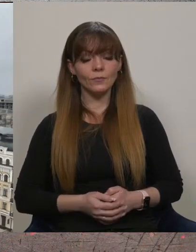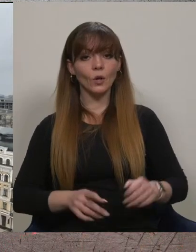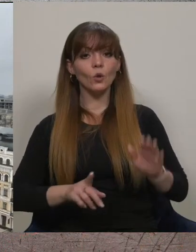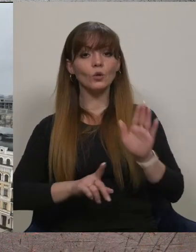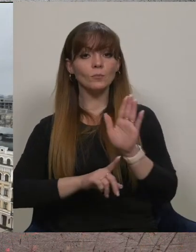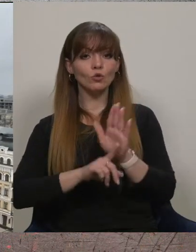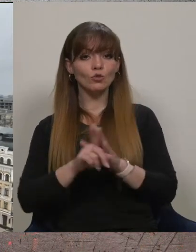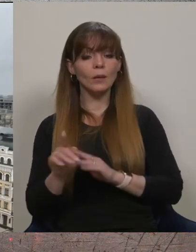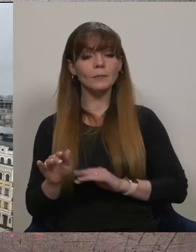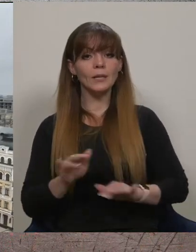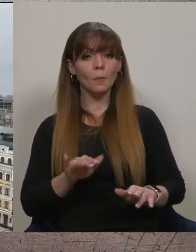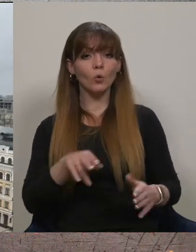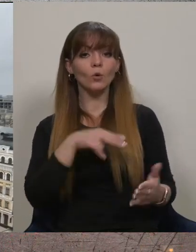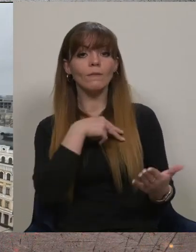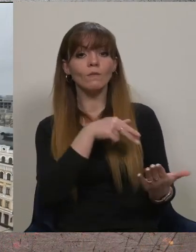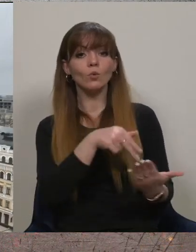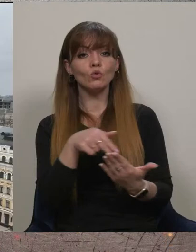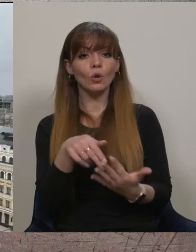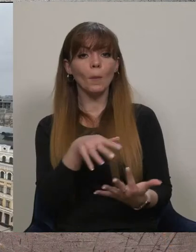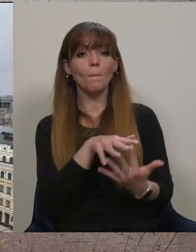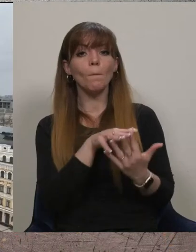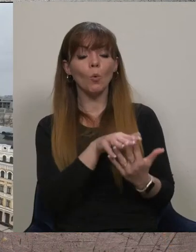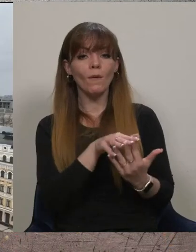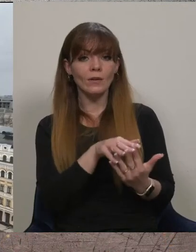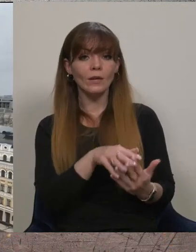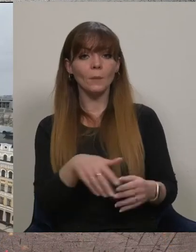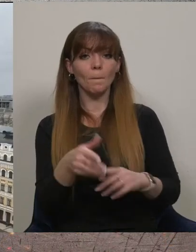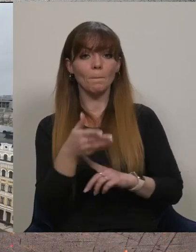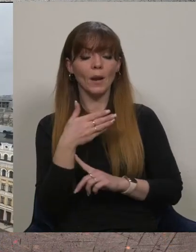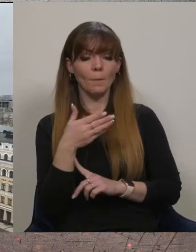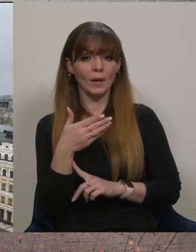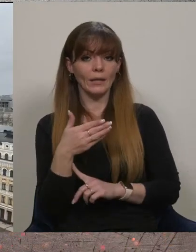Розпочинаємо церемонію вручення бойових прапорів.